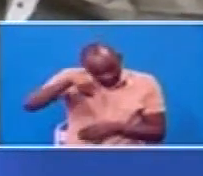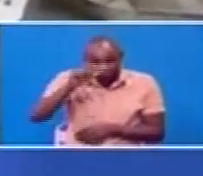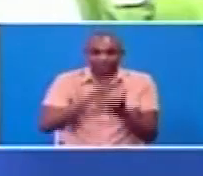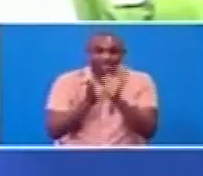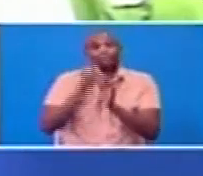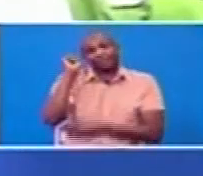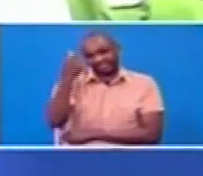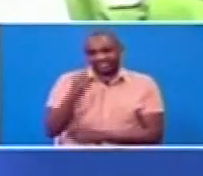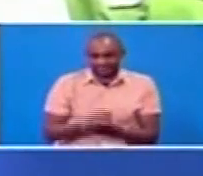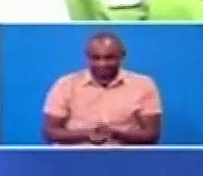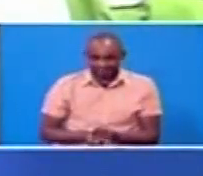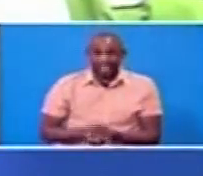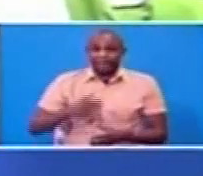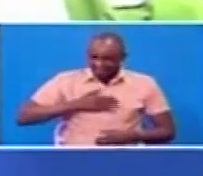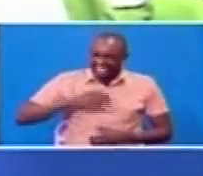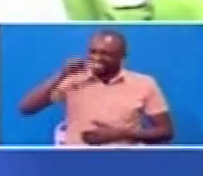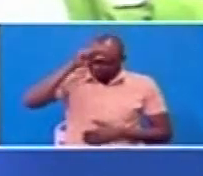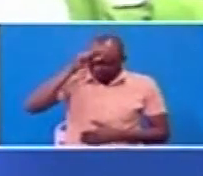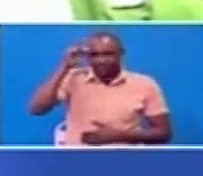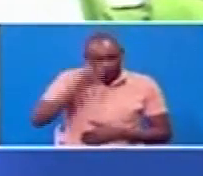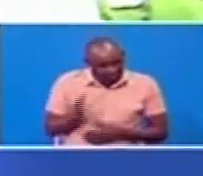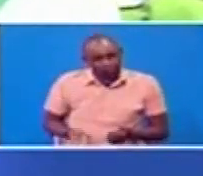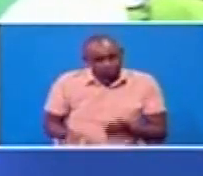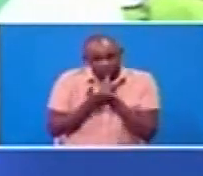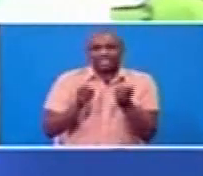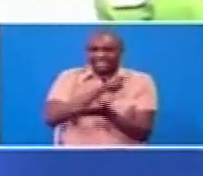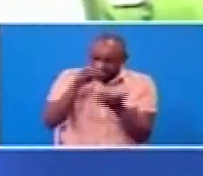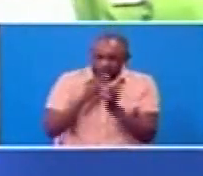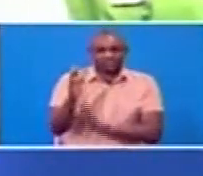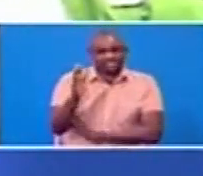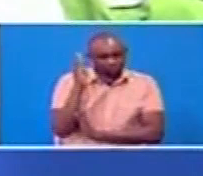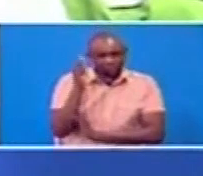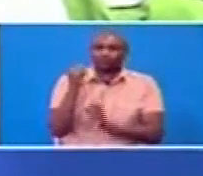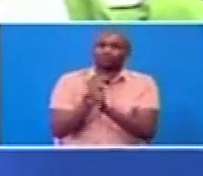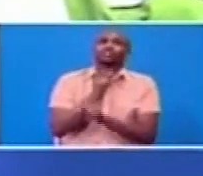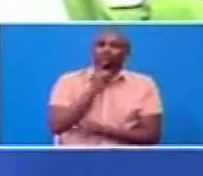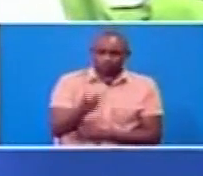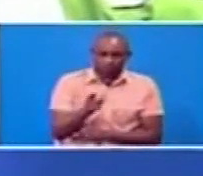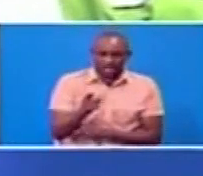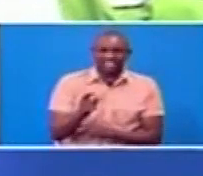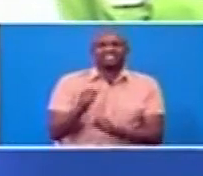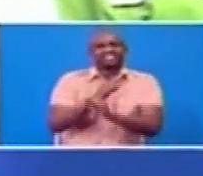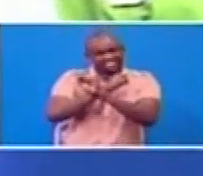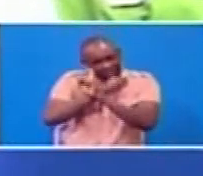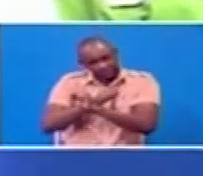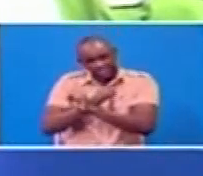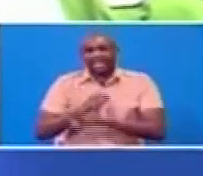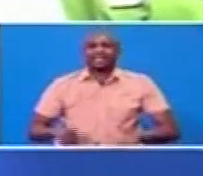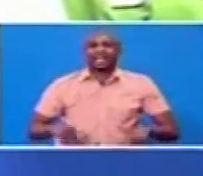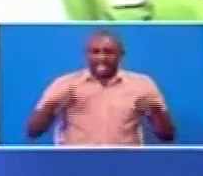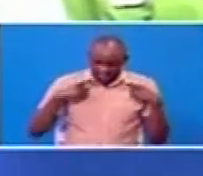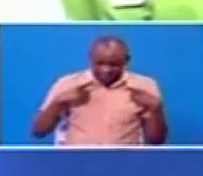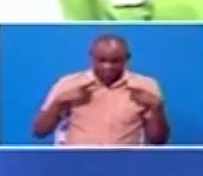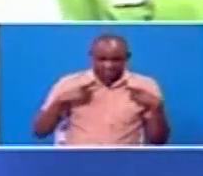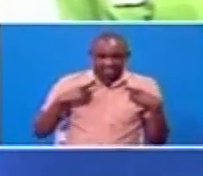Wakenya. My government will boost the country's national security to ensure the safety and lives